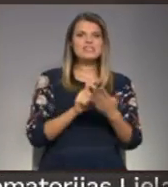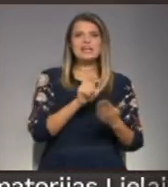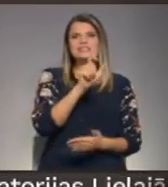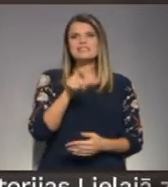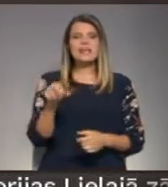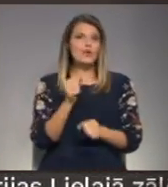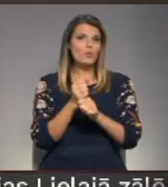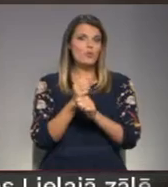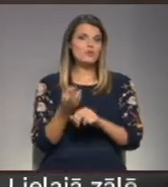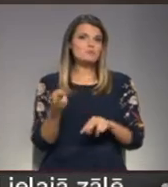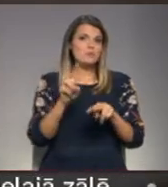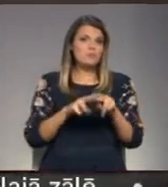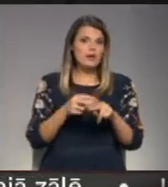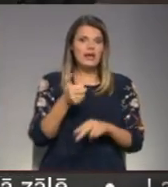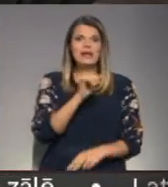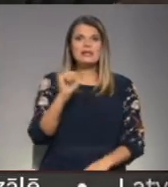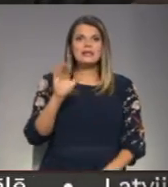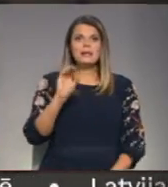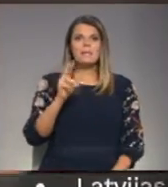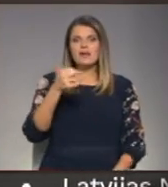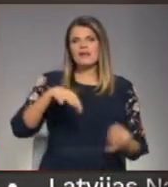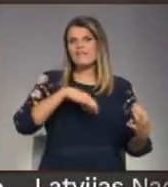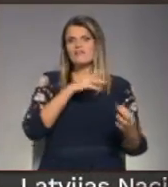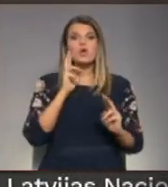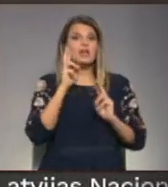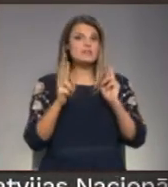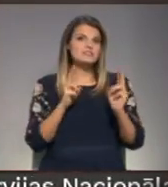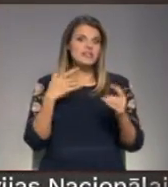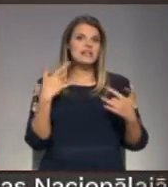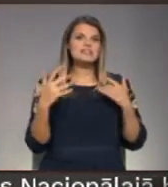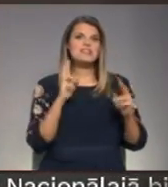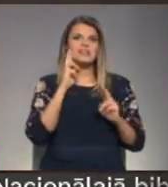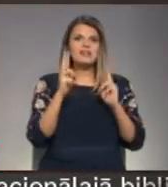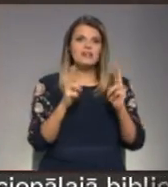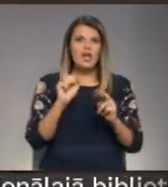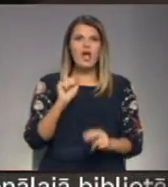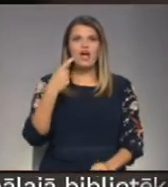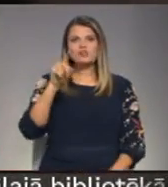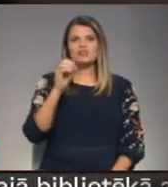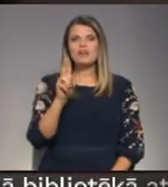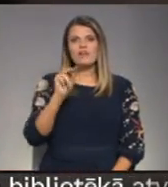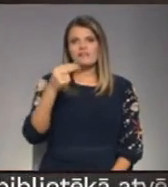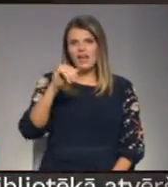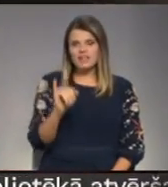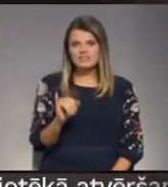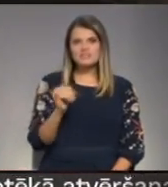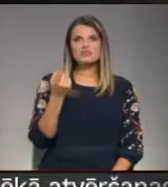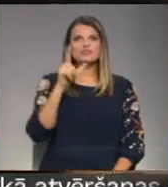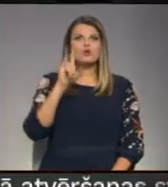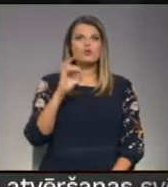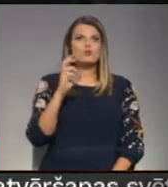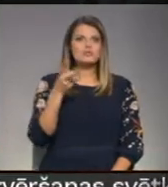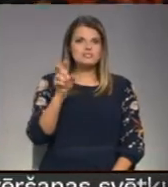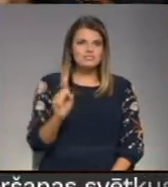darbus, kurus papildinās Girona Grīnberga vijoles skaņas. Izrādē skan Ludviga Aškenazī, Borisa Slucka,